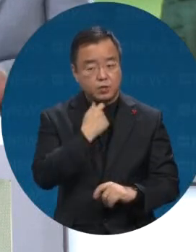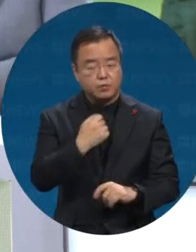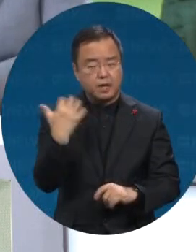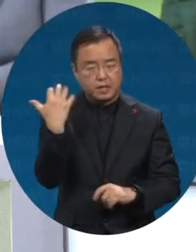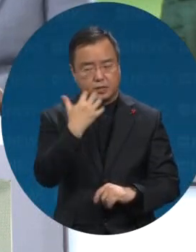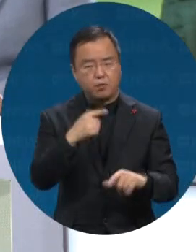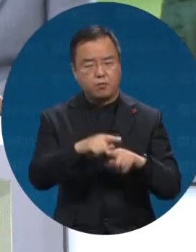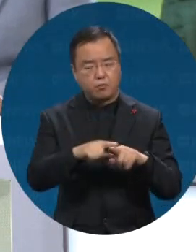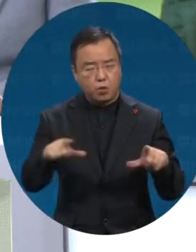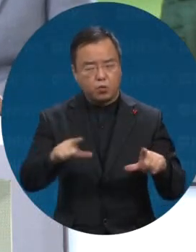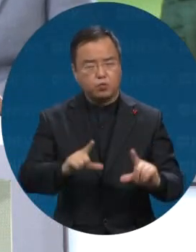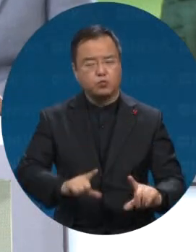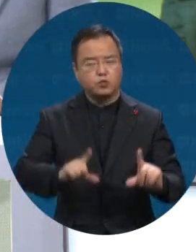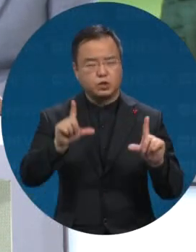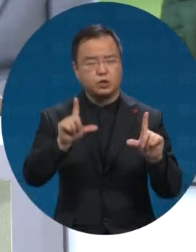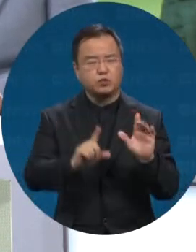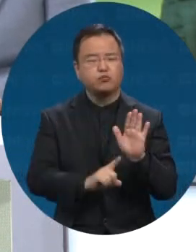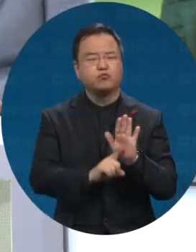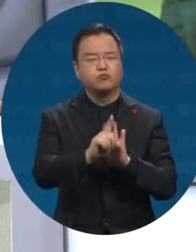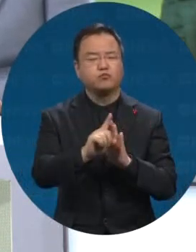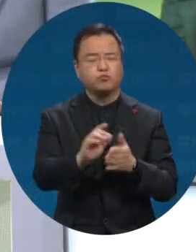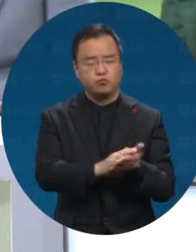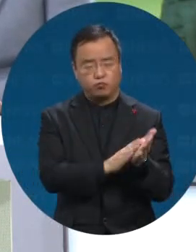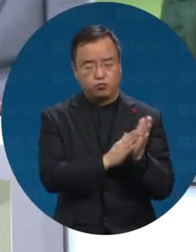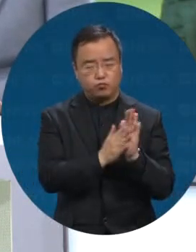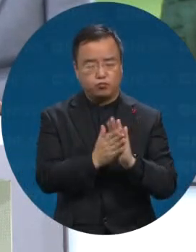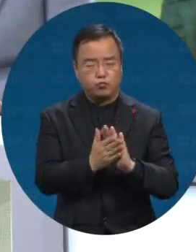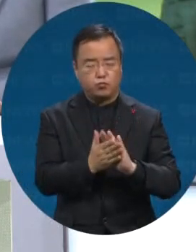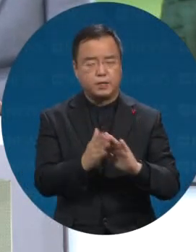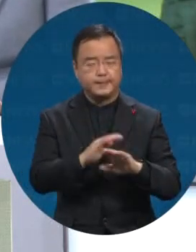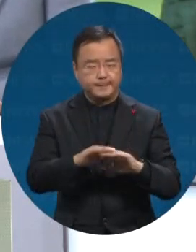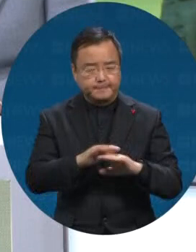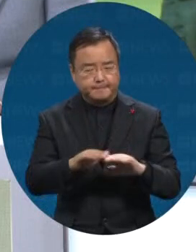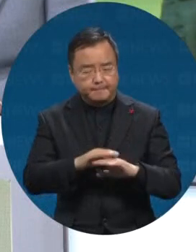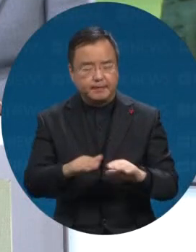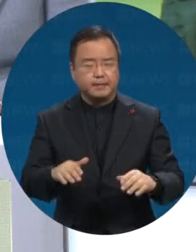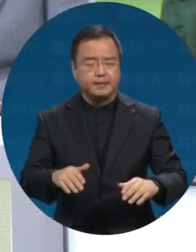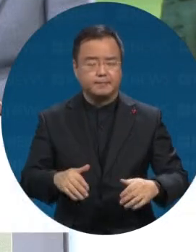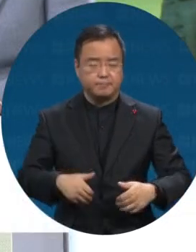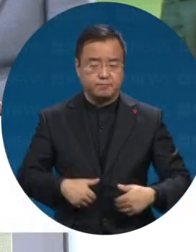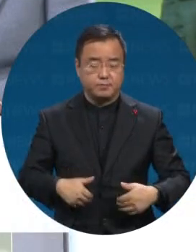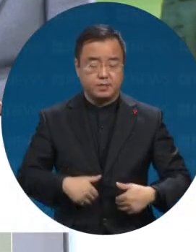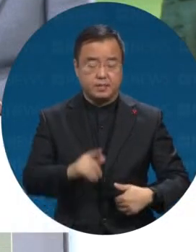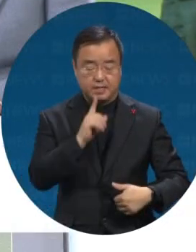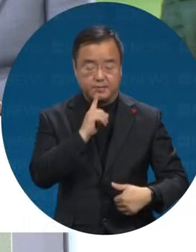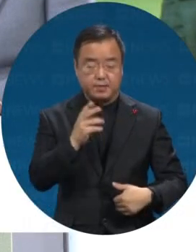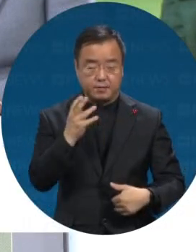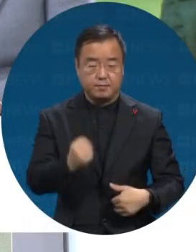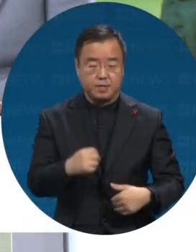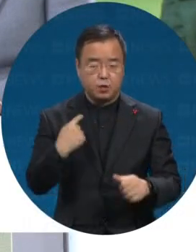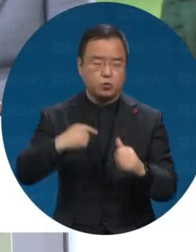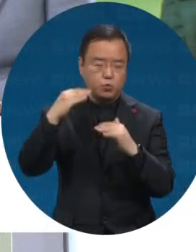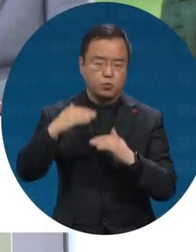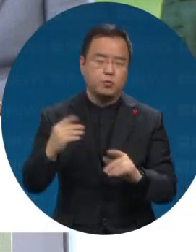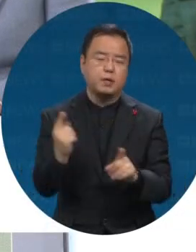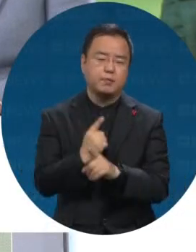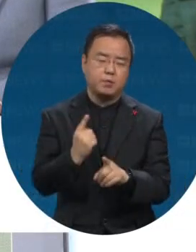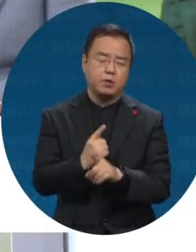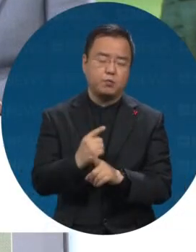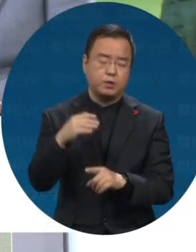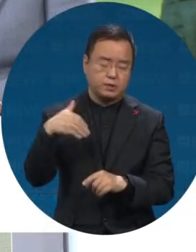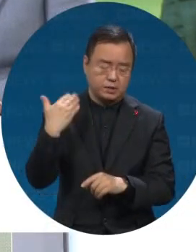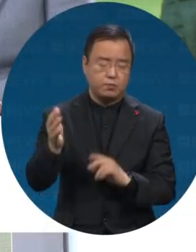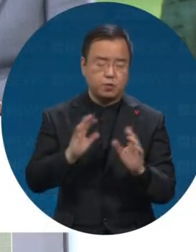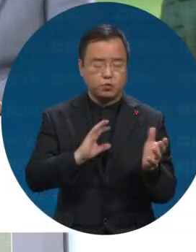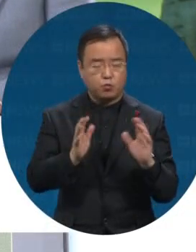성평등 교육과 기후이기 대응을 계속 강조하셨어요 2022 개정교육과정에 관련 내용들이 이제 대폭 수정이 돼서 논란이